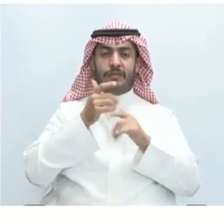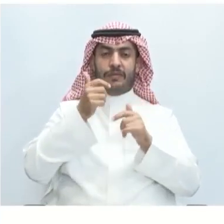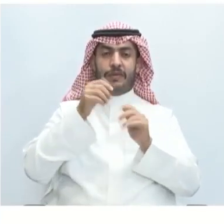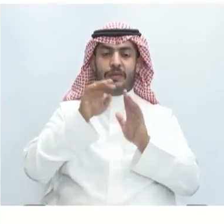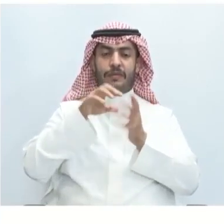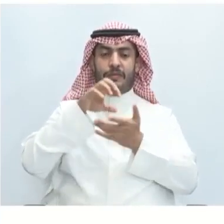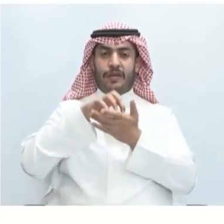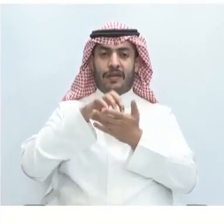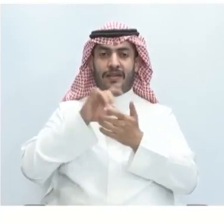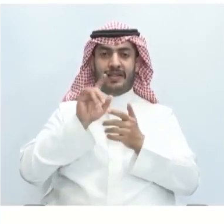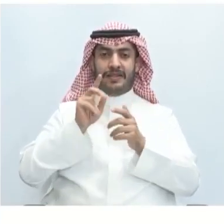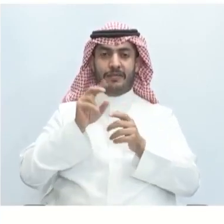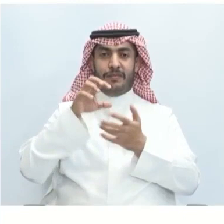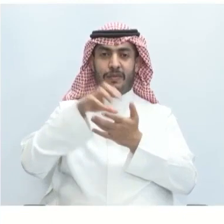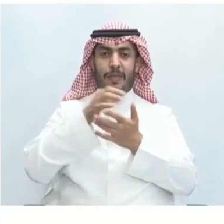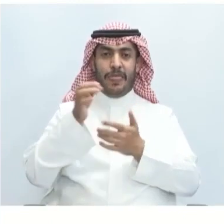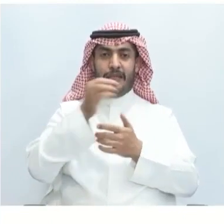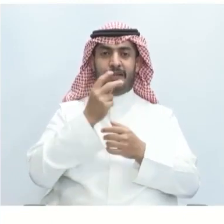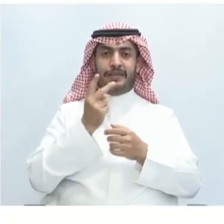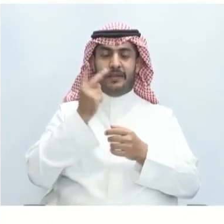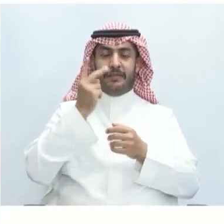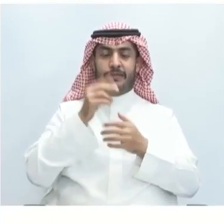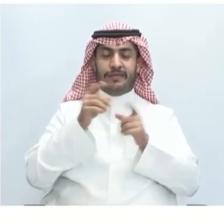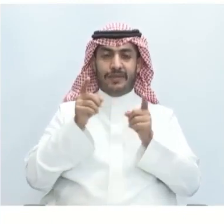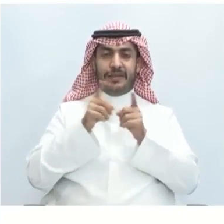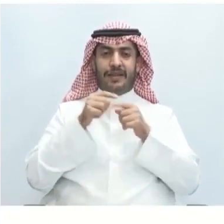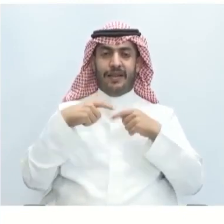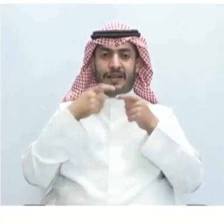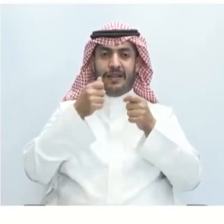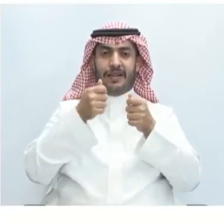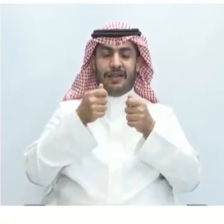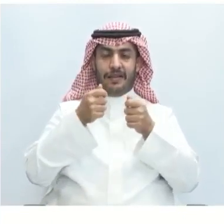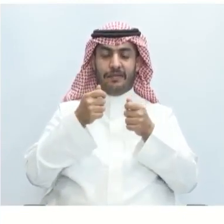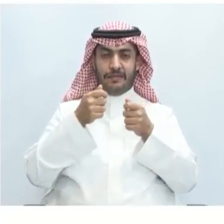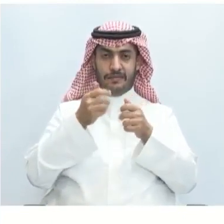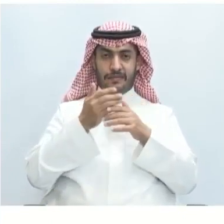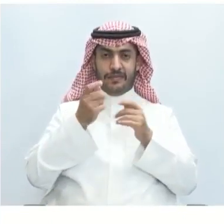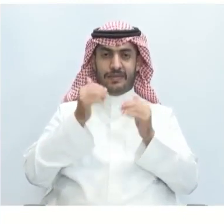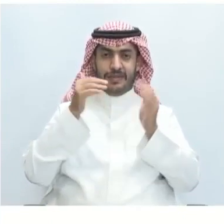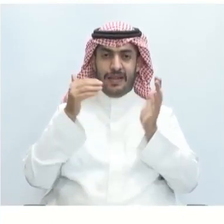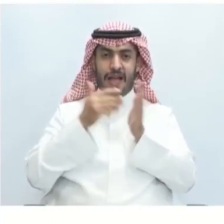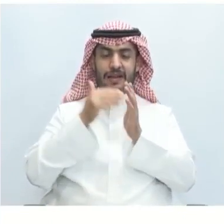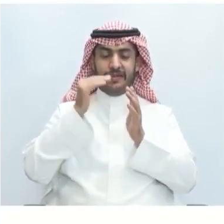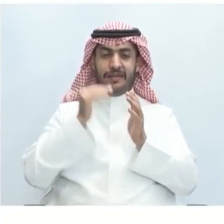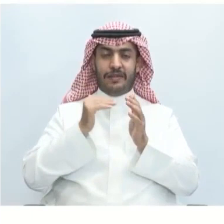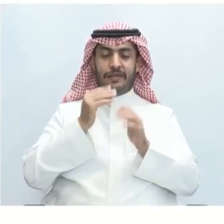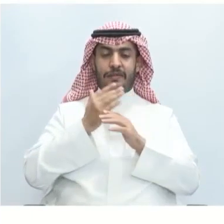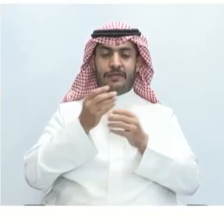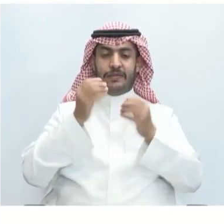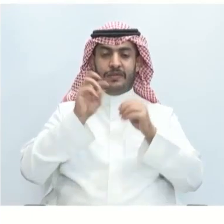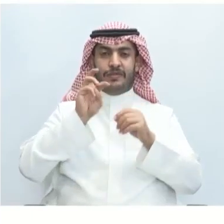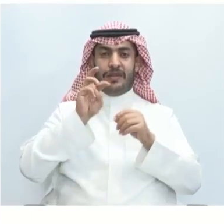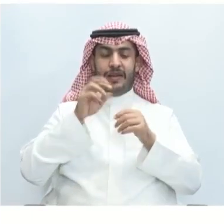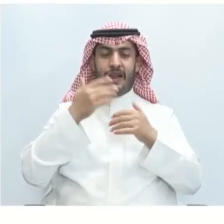السبعه التي ذكرناها سابقا في ظل تقليص التكاليف الى حد ادنى حد ممكن اذا تسعى